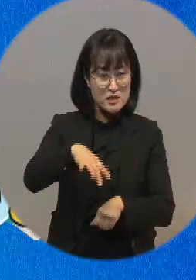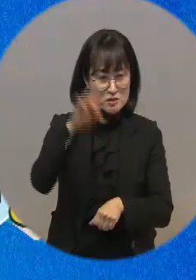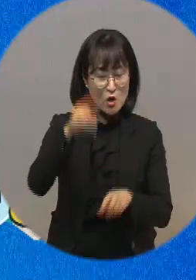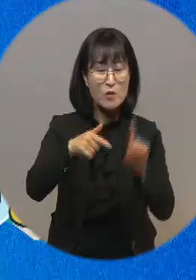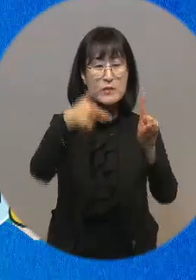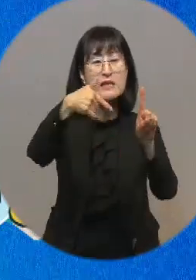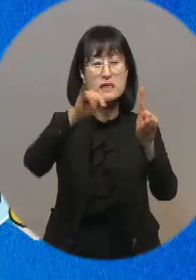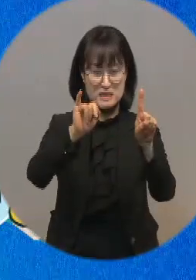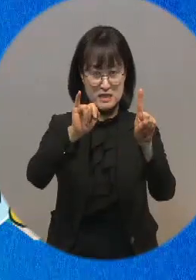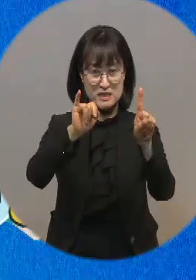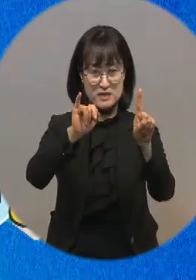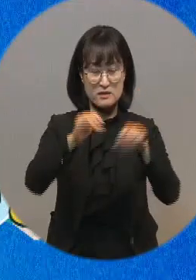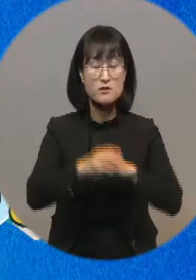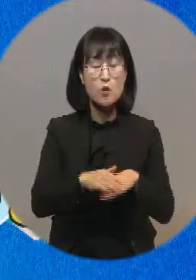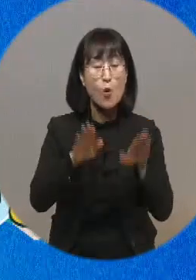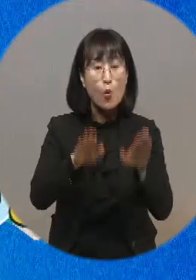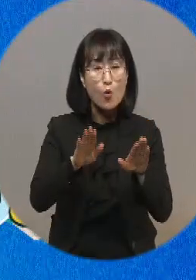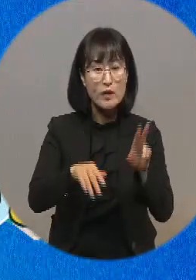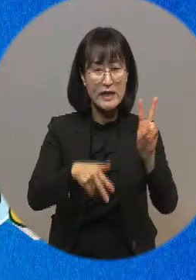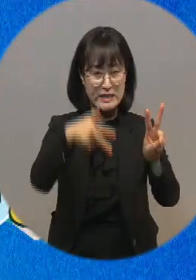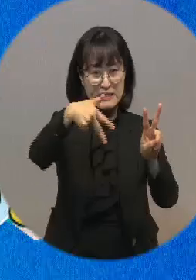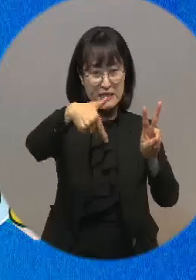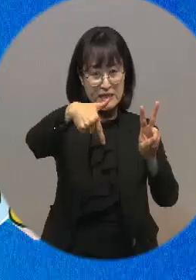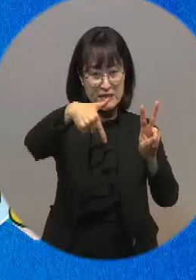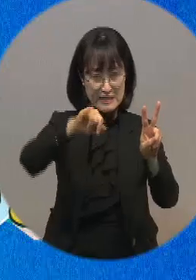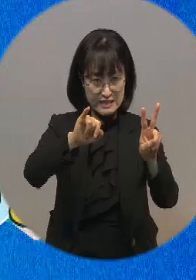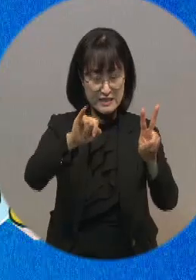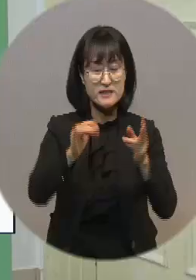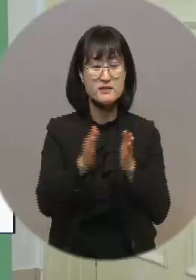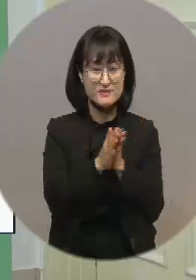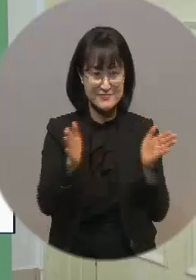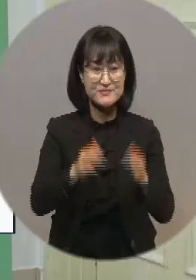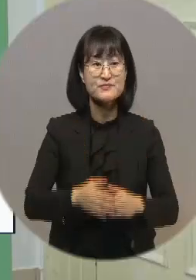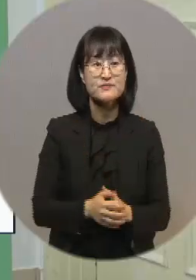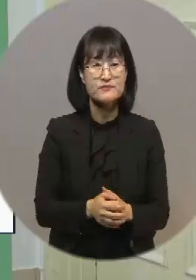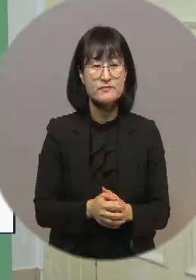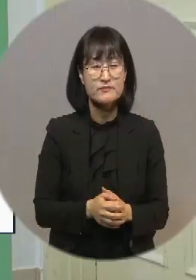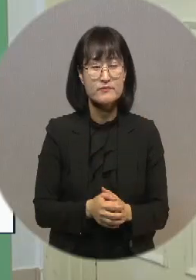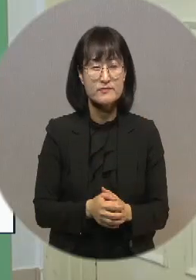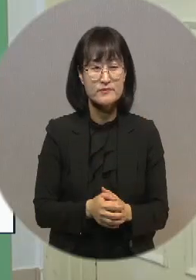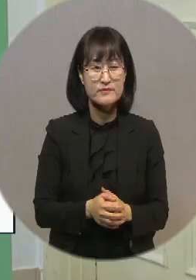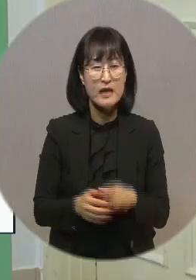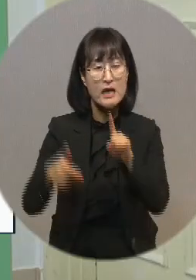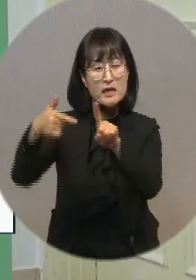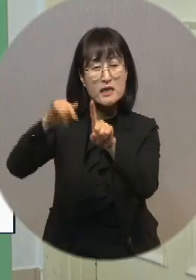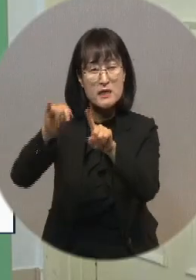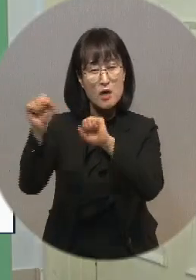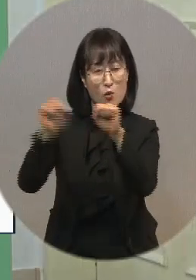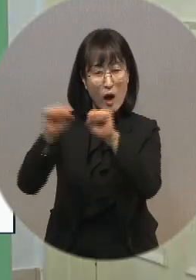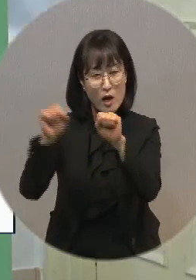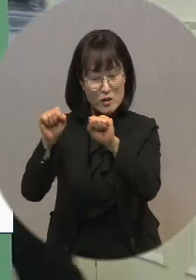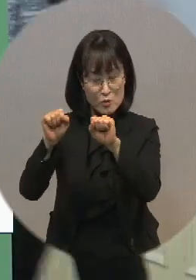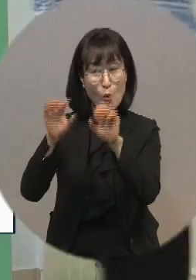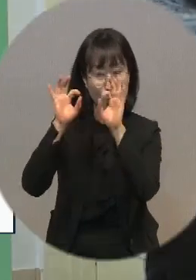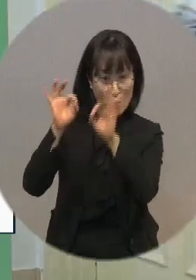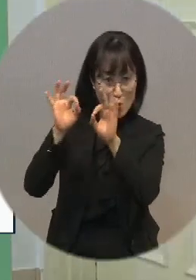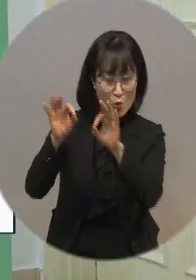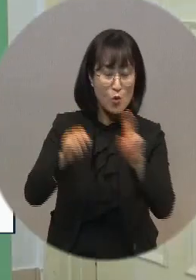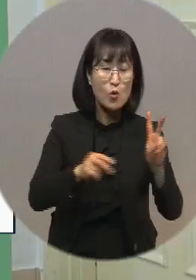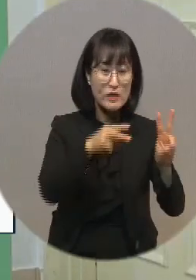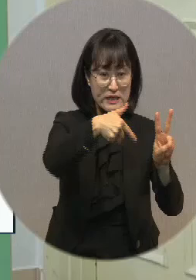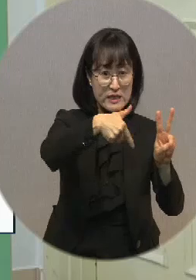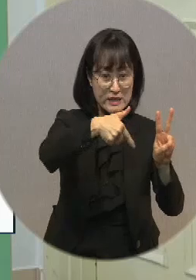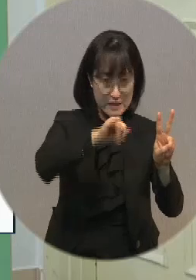1기가 운영되었고 올해 활동할 2기가 출범했습니다. 1기 때 했던 활동들을 바탕으로 해서 이걸 기반으로 2기 때는 좀